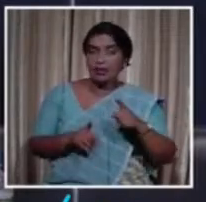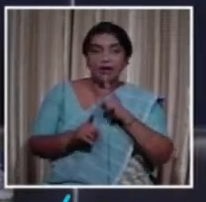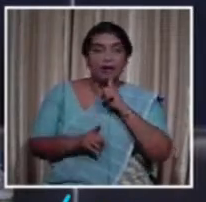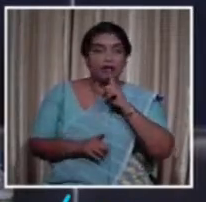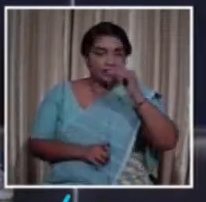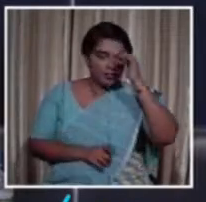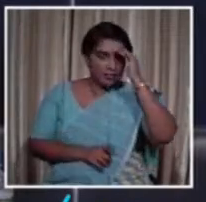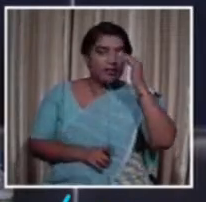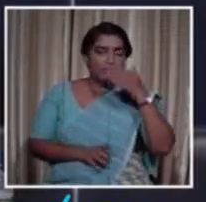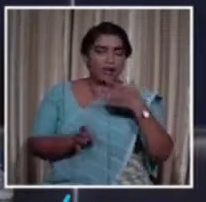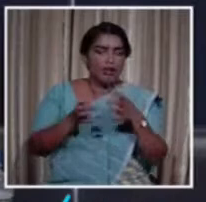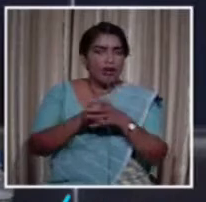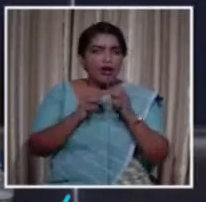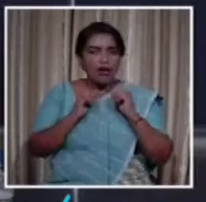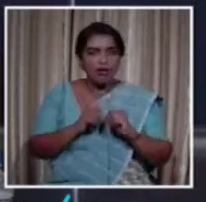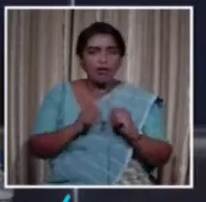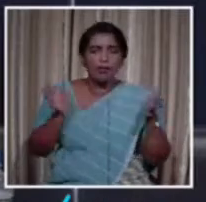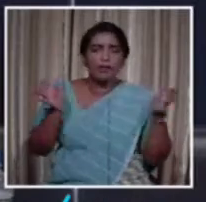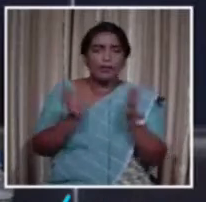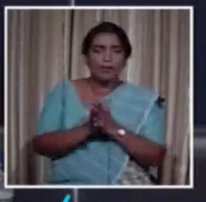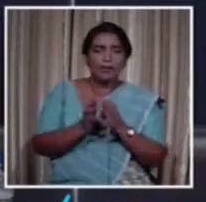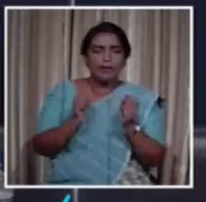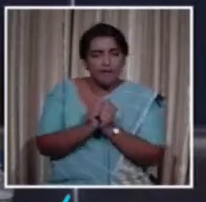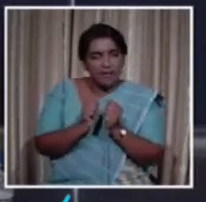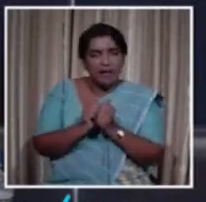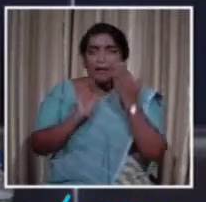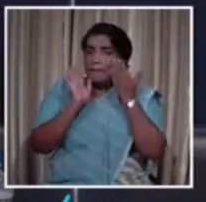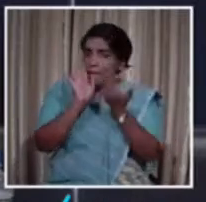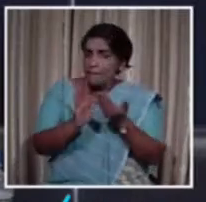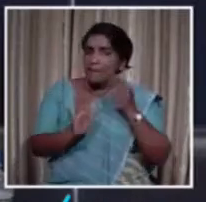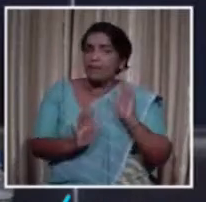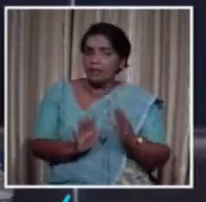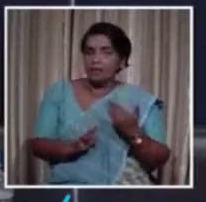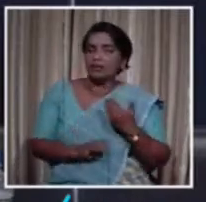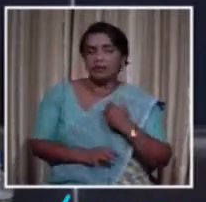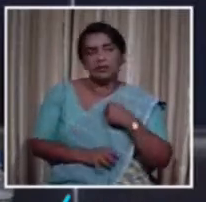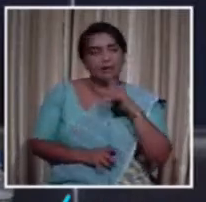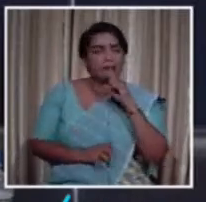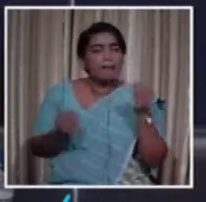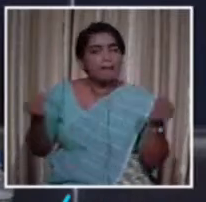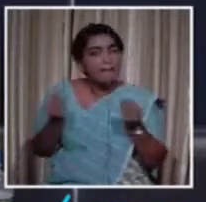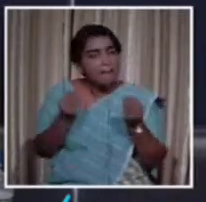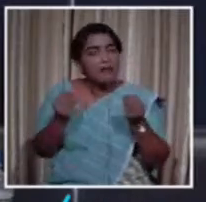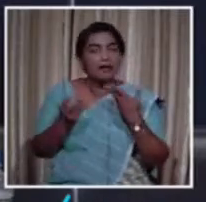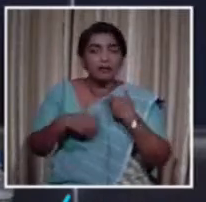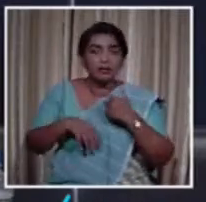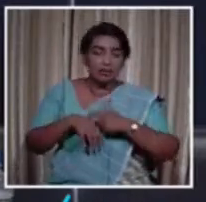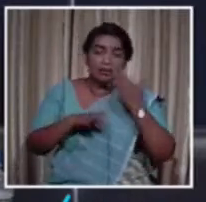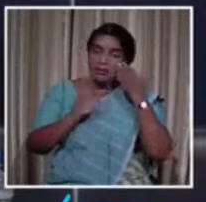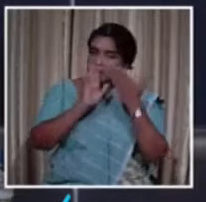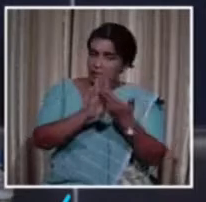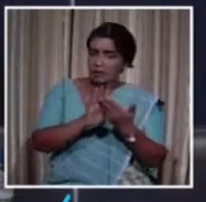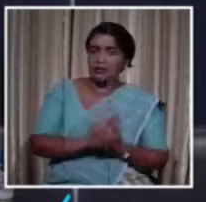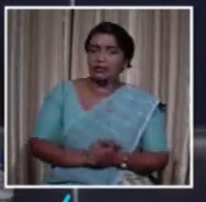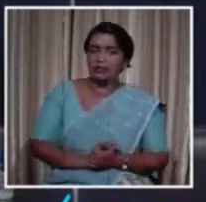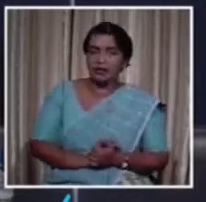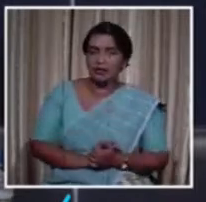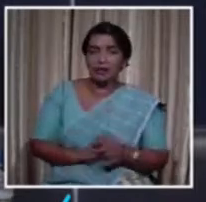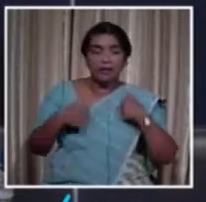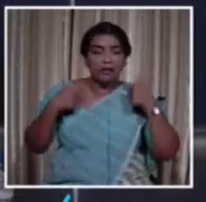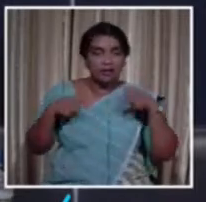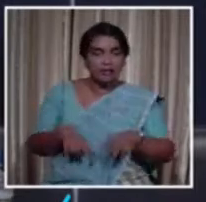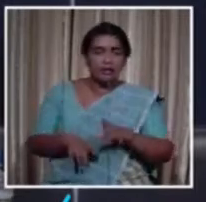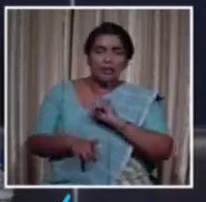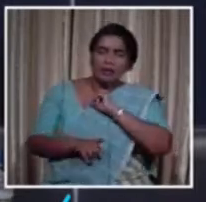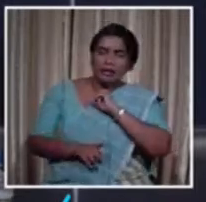සභානායකතුමයි කතා කරන්නේ අපි කොහොමද මේ කොමිටි ටිකක් ඇති කරන්නේ මොකක් හරි අපි පෙන්වන්න ඕනේ මම කියන්නේ ඒක මදි කොහොම හරි ඒක හරි අපි පෙන්නමු අපි මෙතෙන්ට ඇවිල්ලා නිකන්